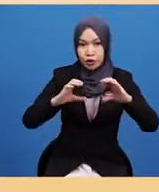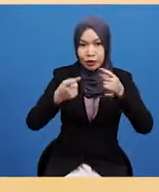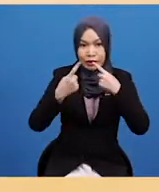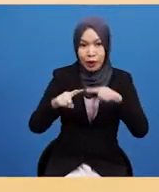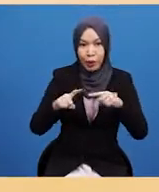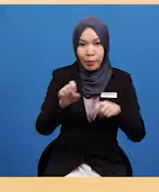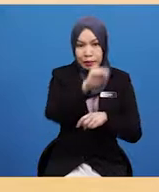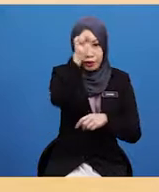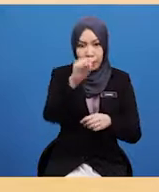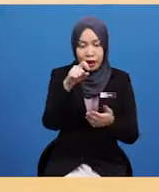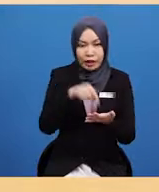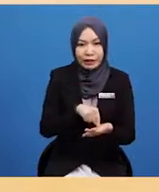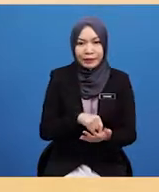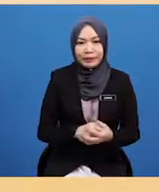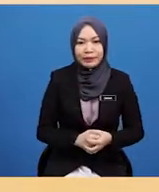bersama-sama.